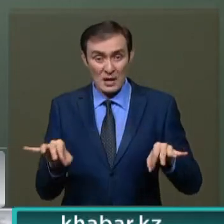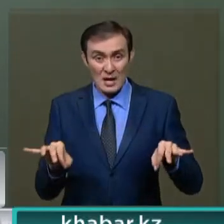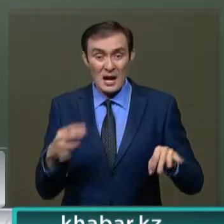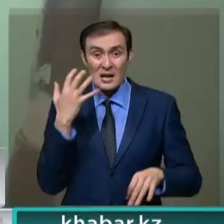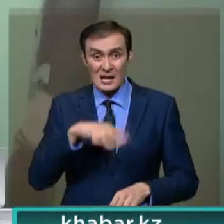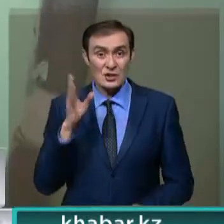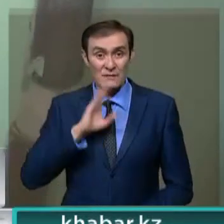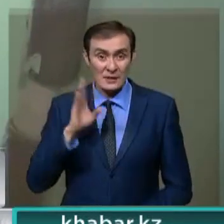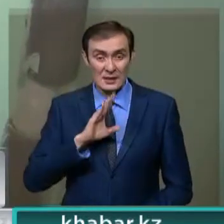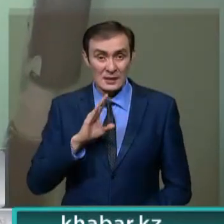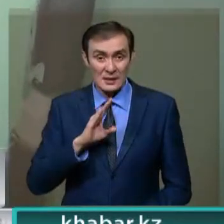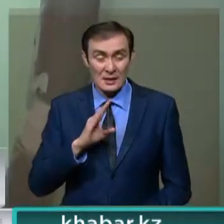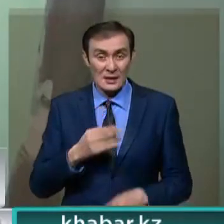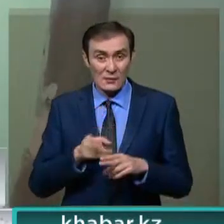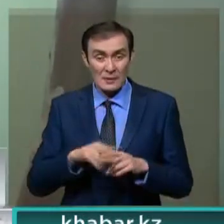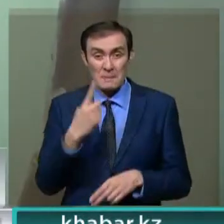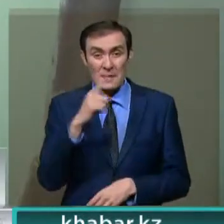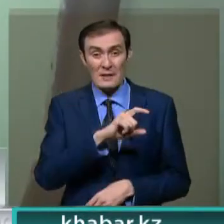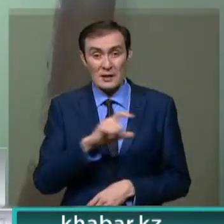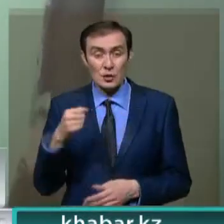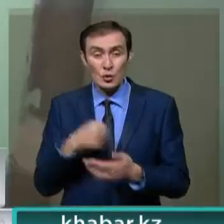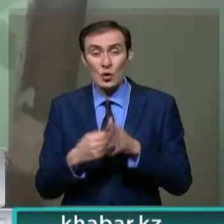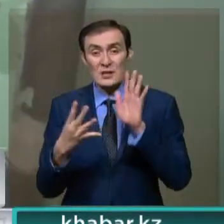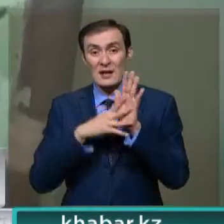воды. Это с 1-го этажа по